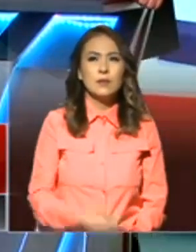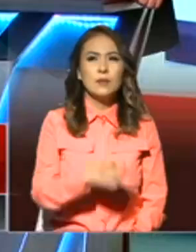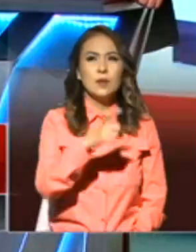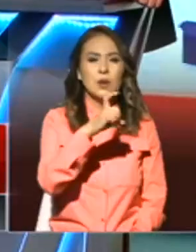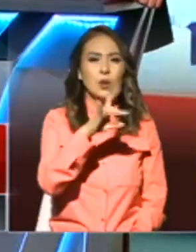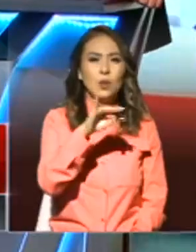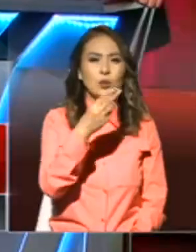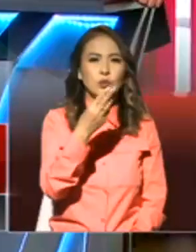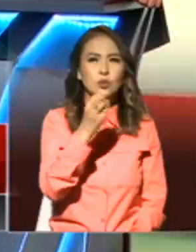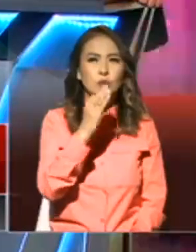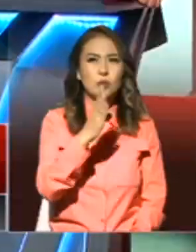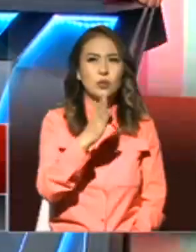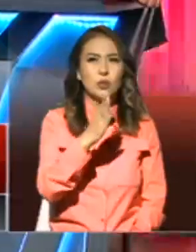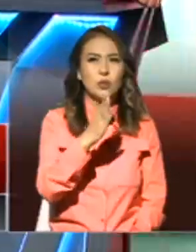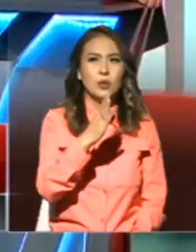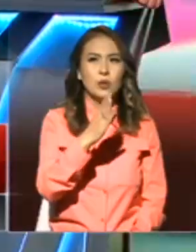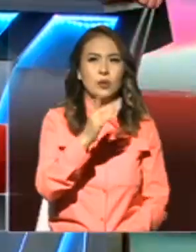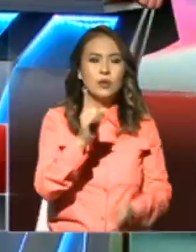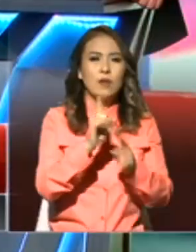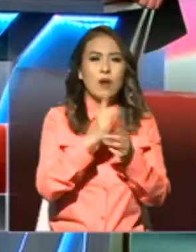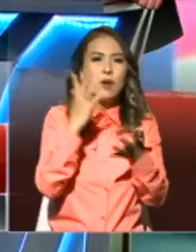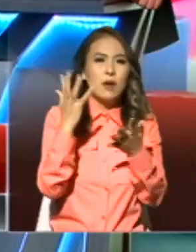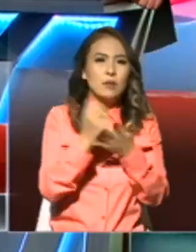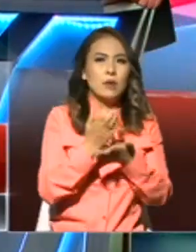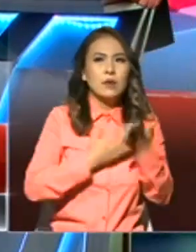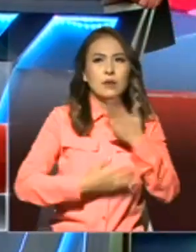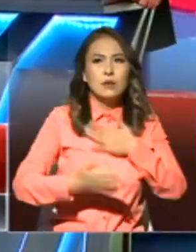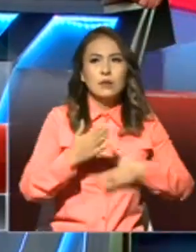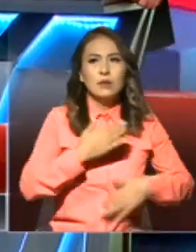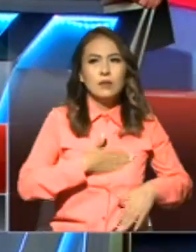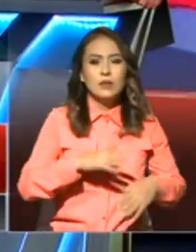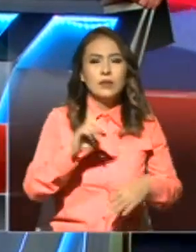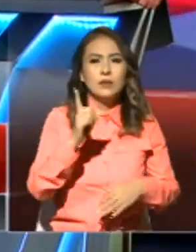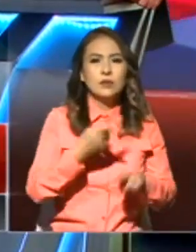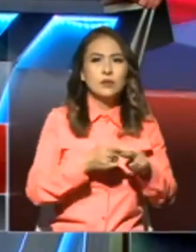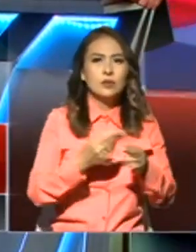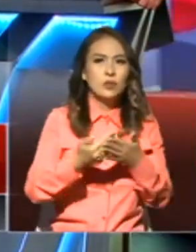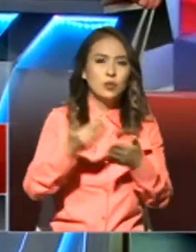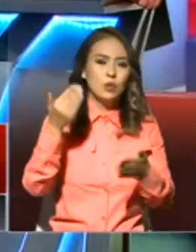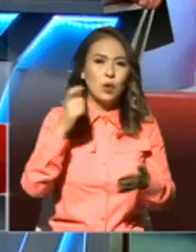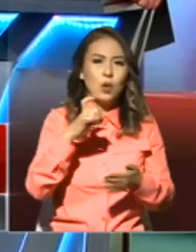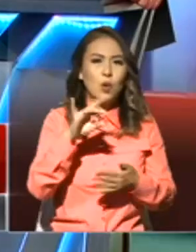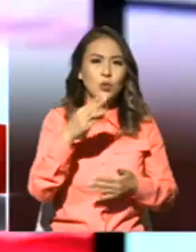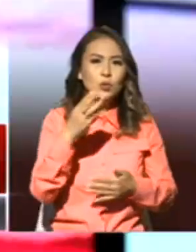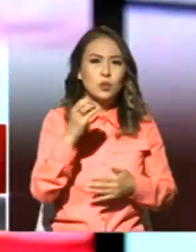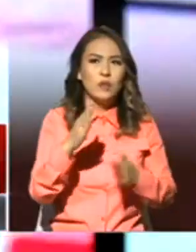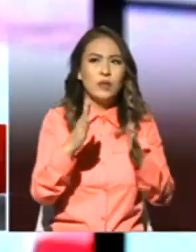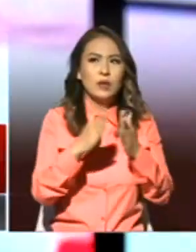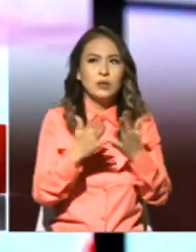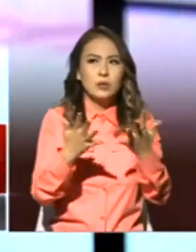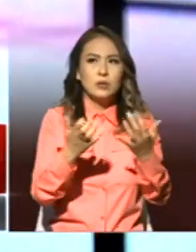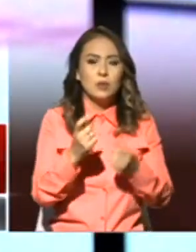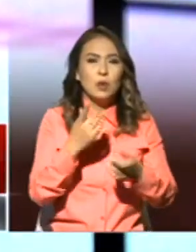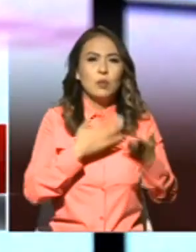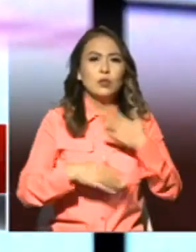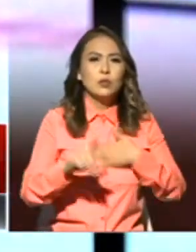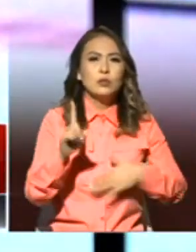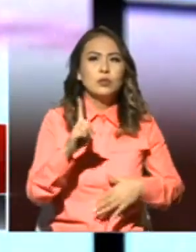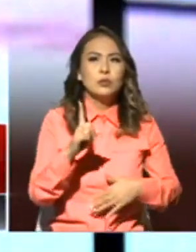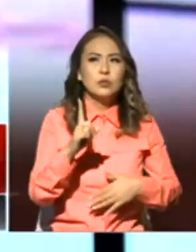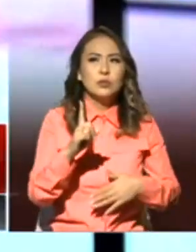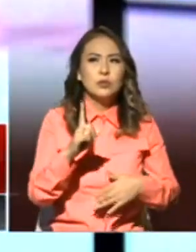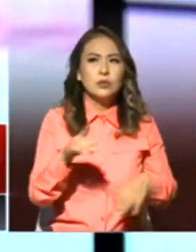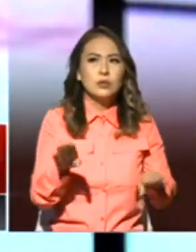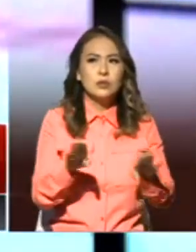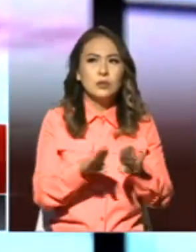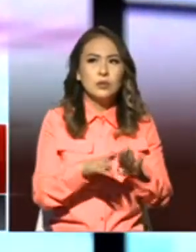үйге мақта қуанып, әрең сол үйге жеткеніне қуанады. Ал неге сол баяғы Хрущевский үйге алғаны үшін қуану керек жастар?